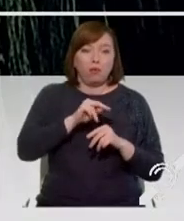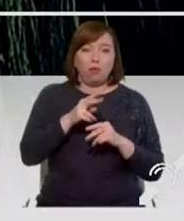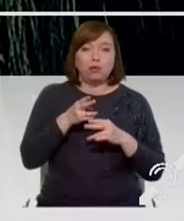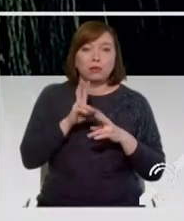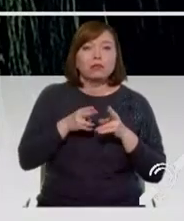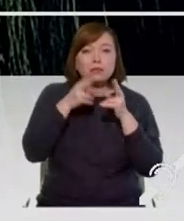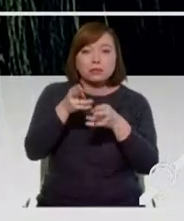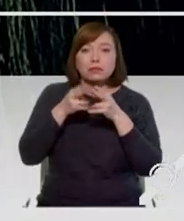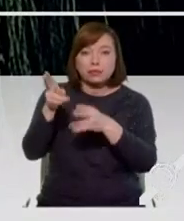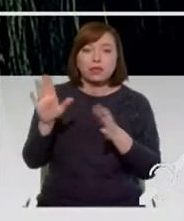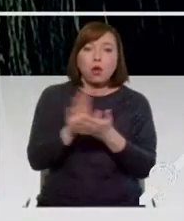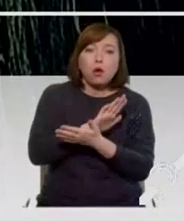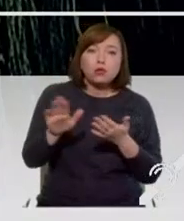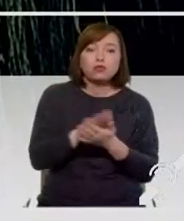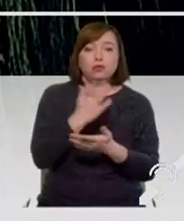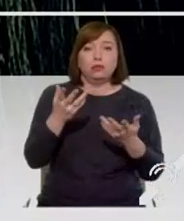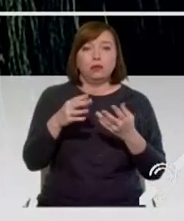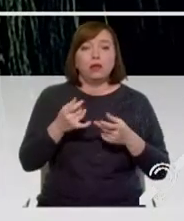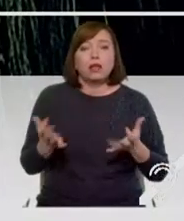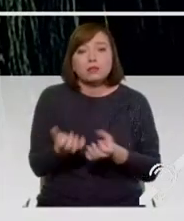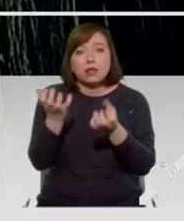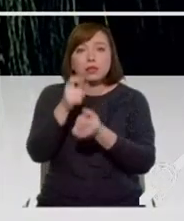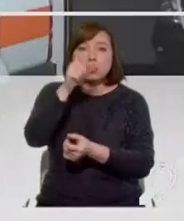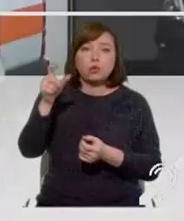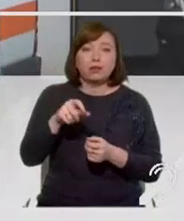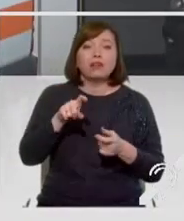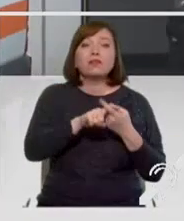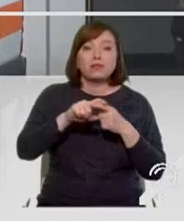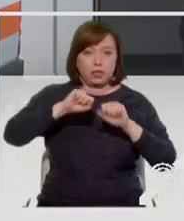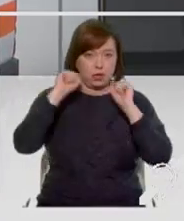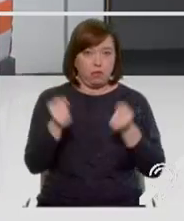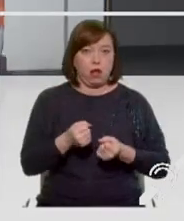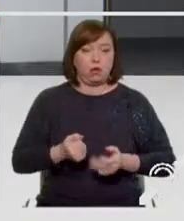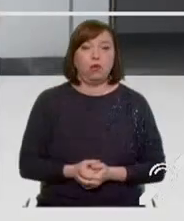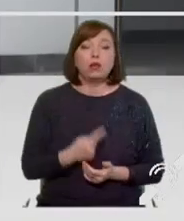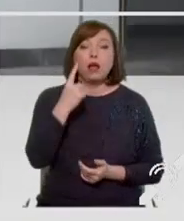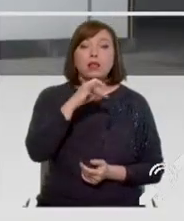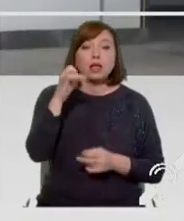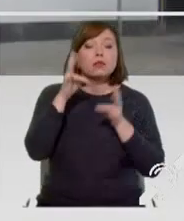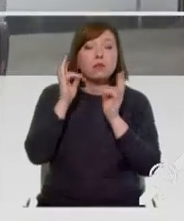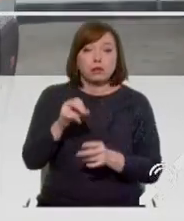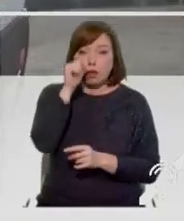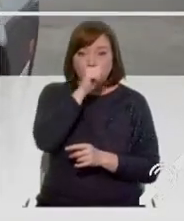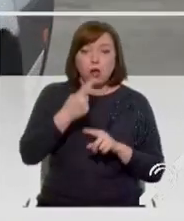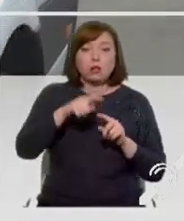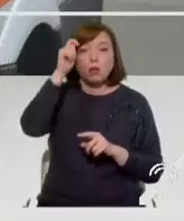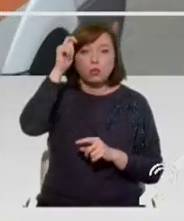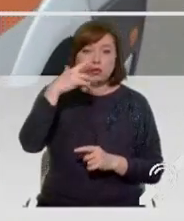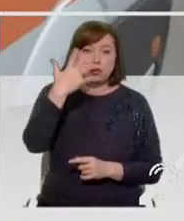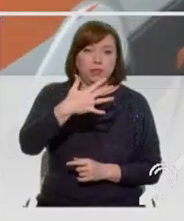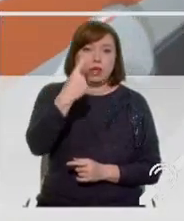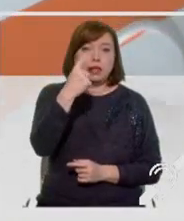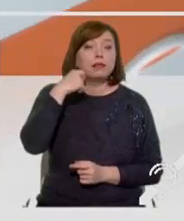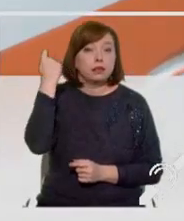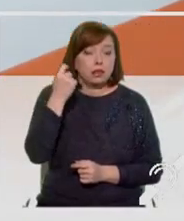intervenție, implicați în înlăturarea consecințelor viscolului. Una dintre victimele gerului este un bărbat de